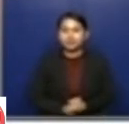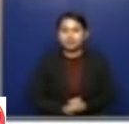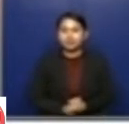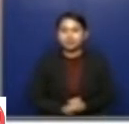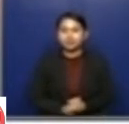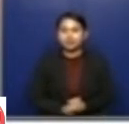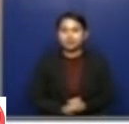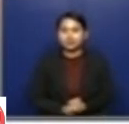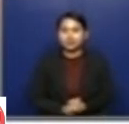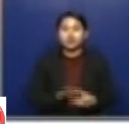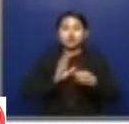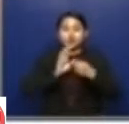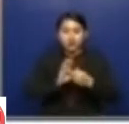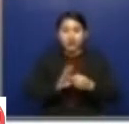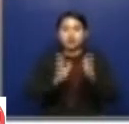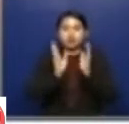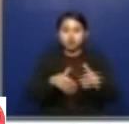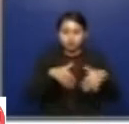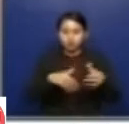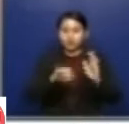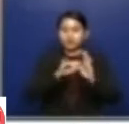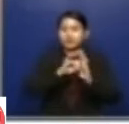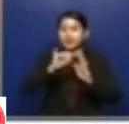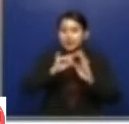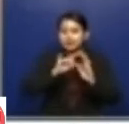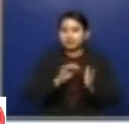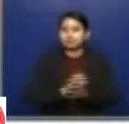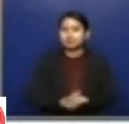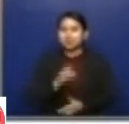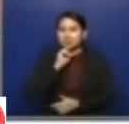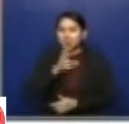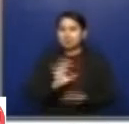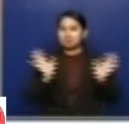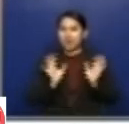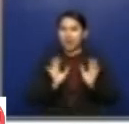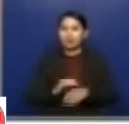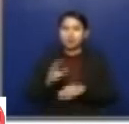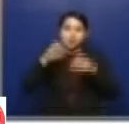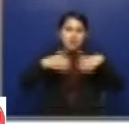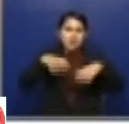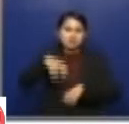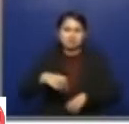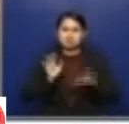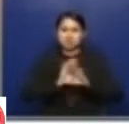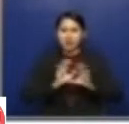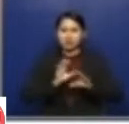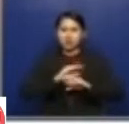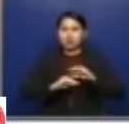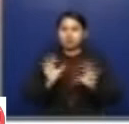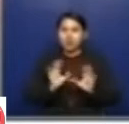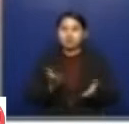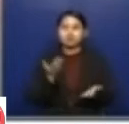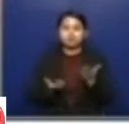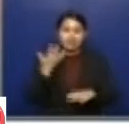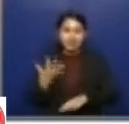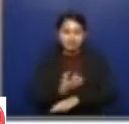ำเภออมก๋อยจังหวัดเชียงใหม่ที่คัดค้านเหมืองถ่านหินหรือแม้กระทั่งมีการใช้อิทธิพลข่ม